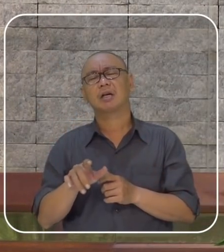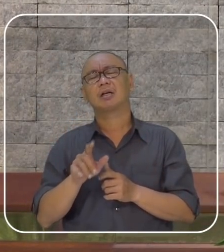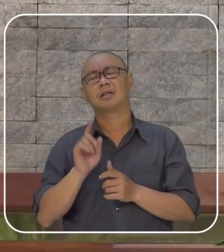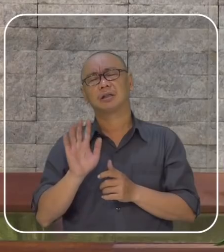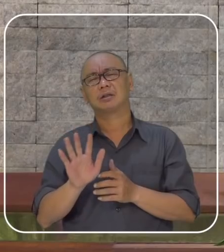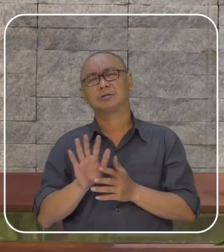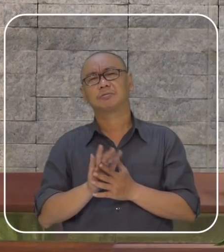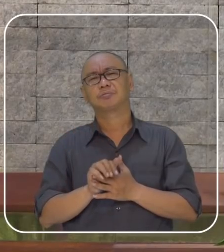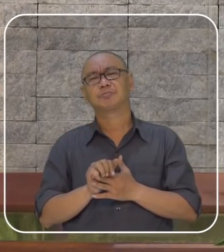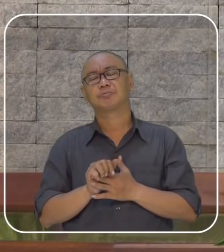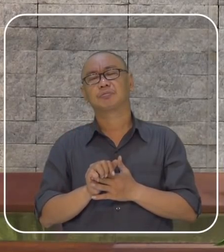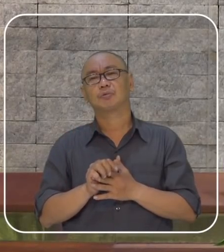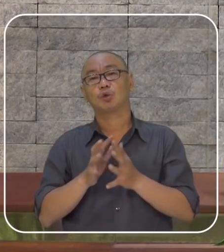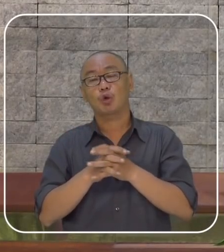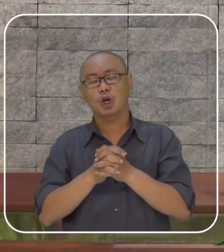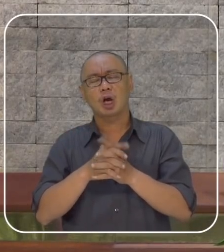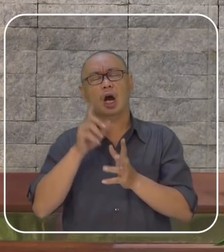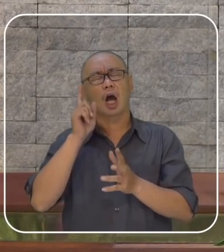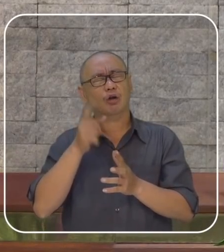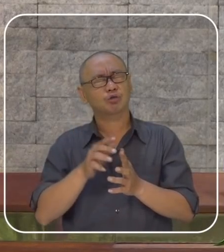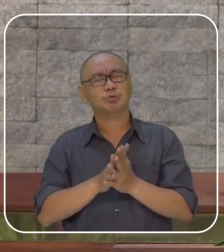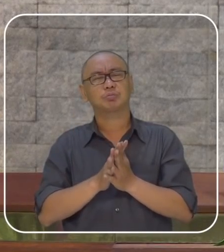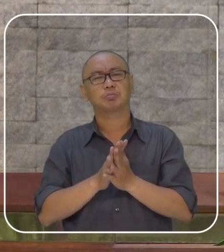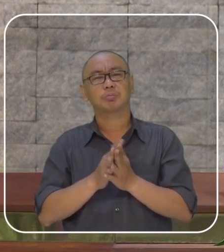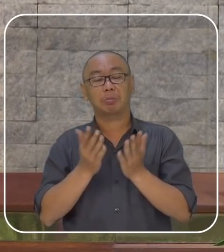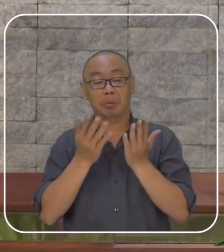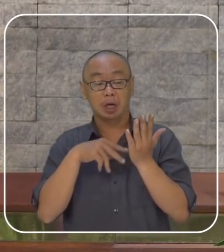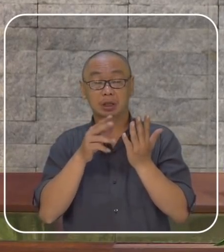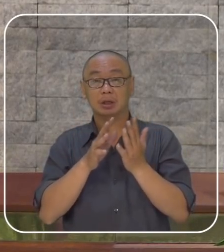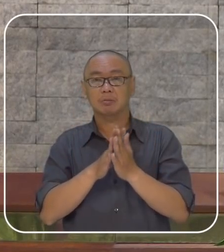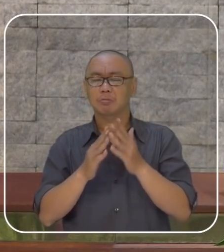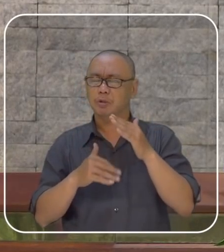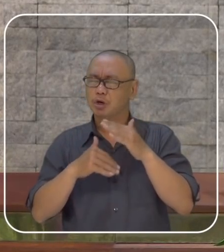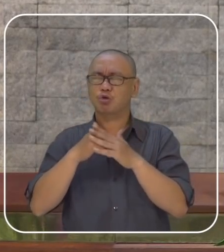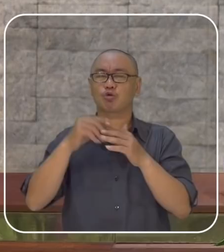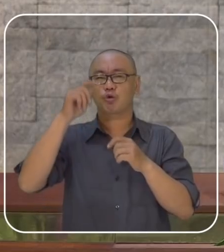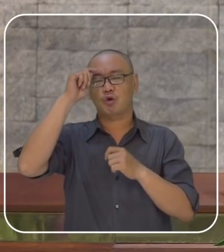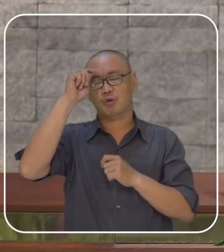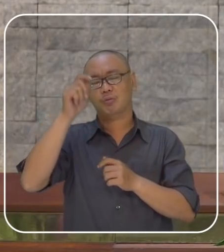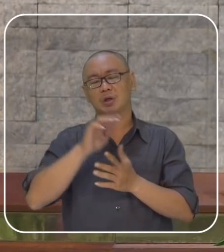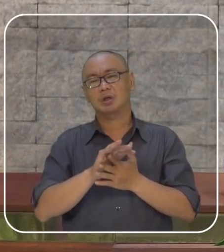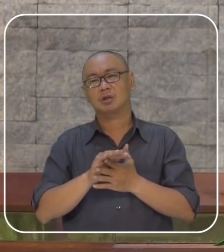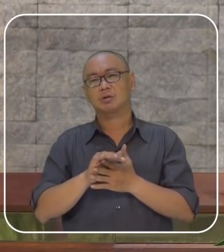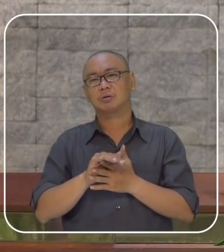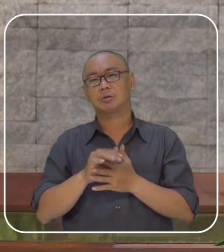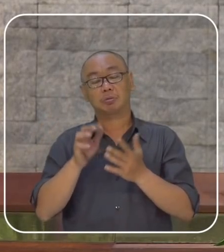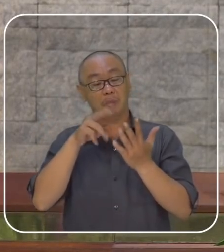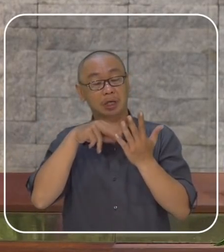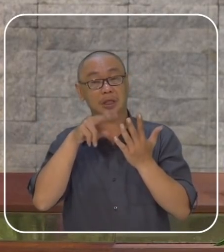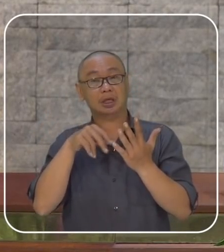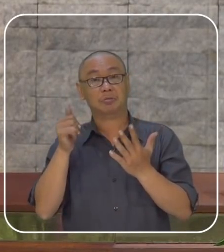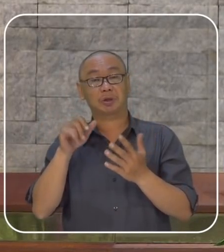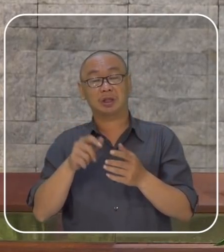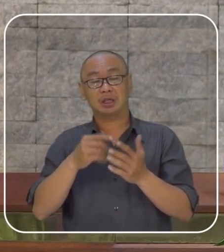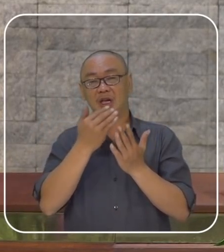dibacakan seharusnya dengan penuh hormat, ya, hanya seperti membaca daftar belanjaan saja.